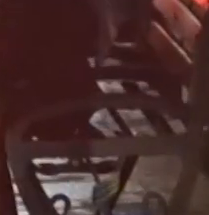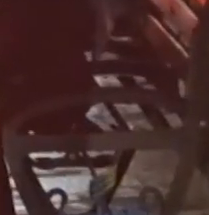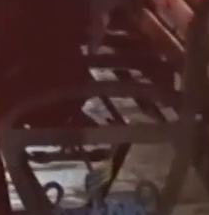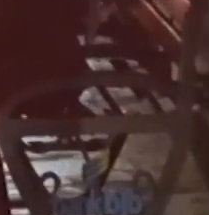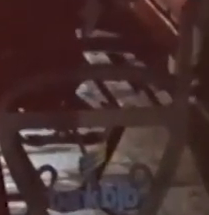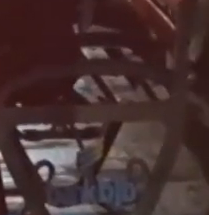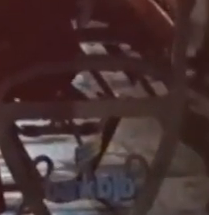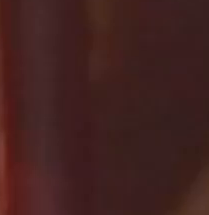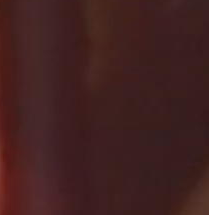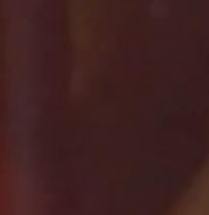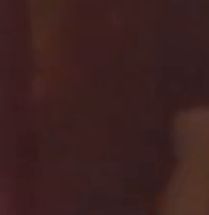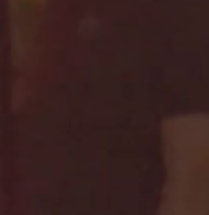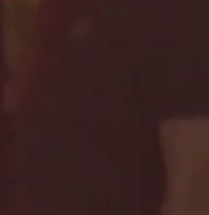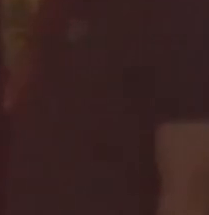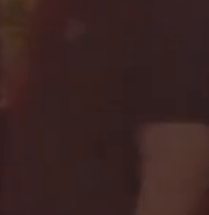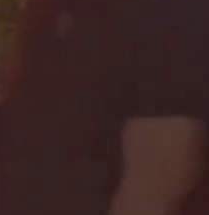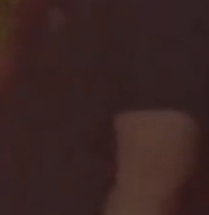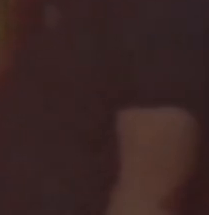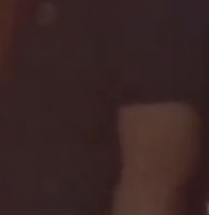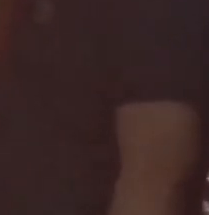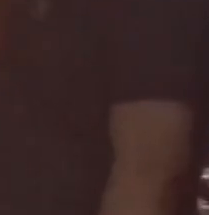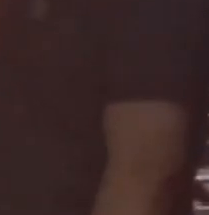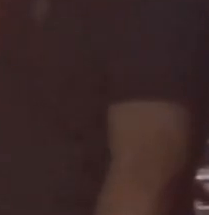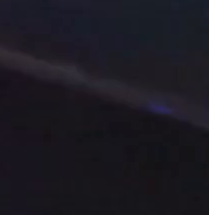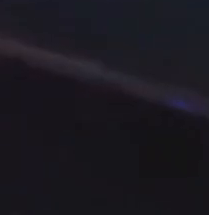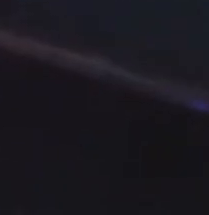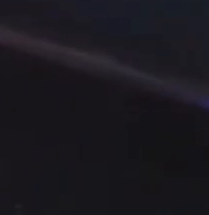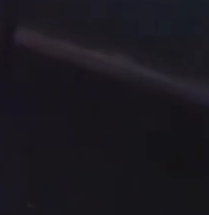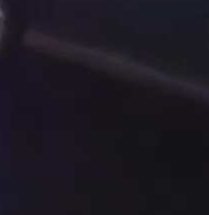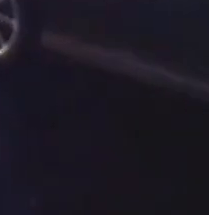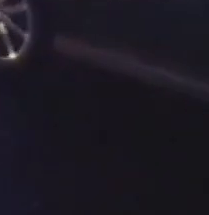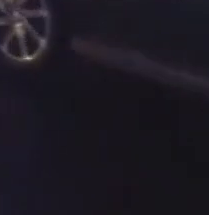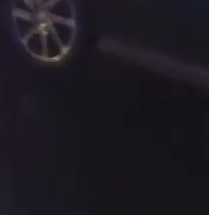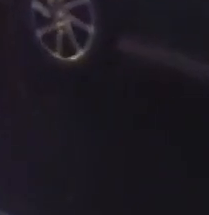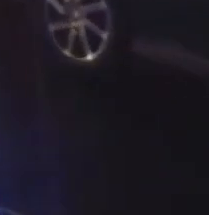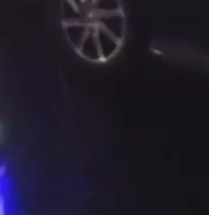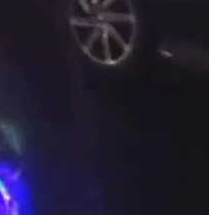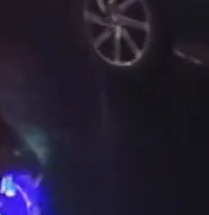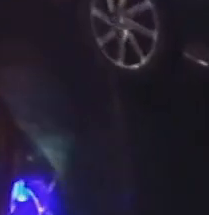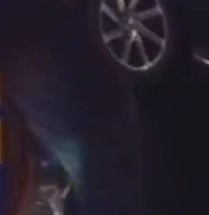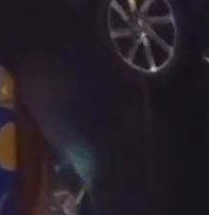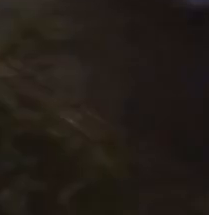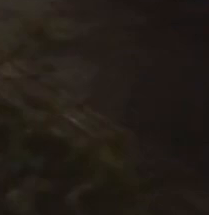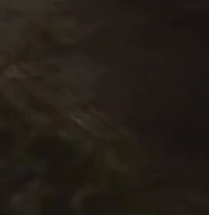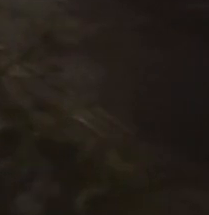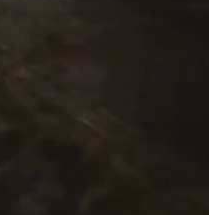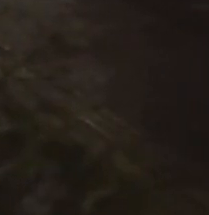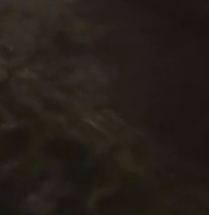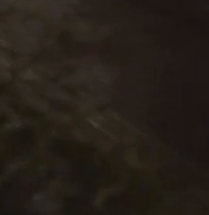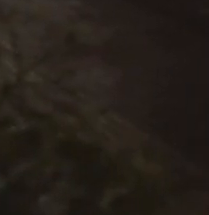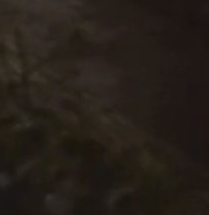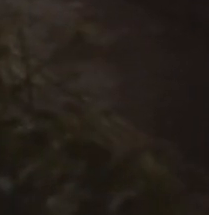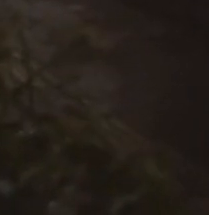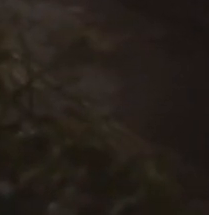Kawasan Asia Afrika Kota Bandung Sabtu malam dipadati ribuan wisatawan dari dalam maupun luar kota. Akibatnya kemacetan parah terjadi di